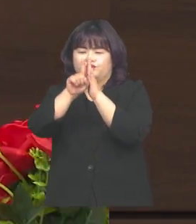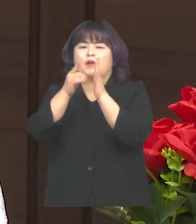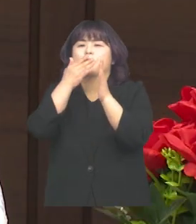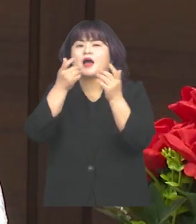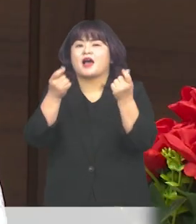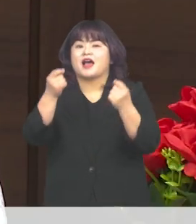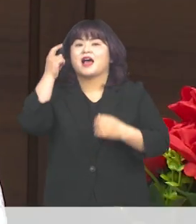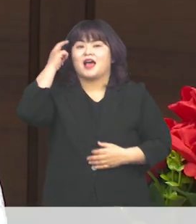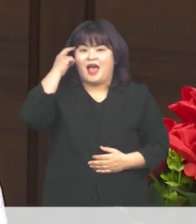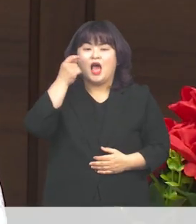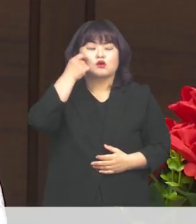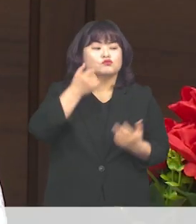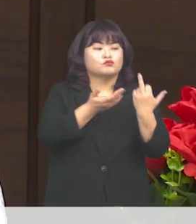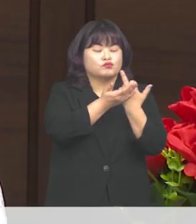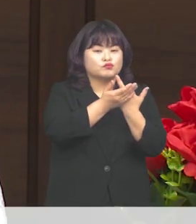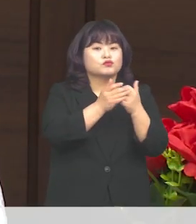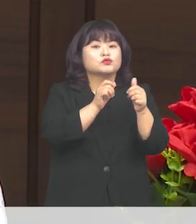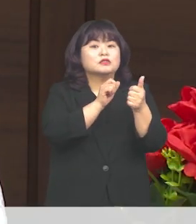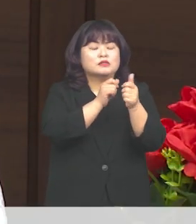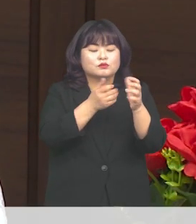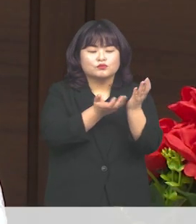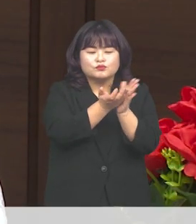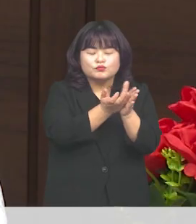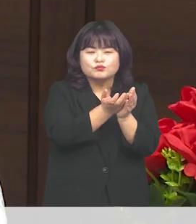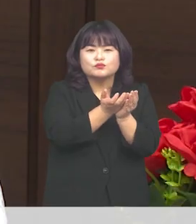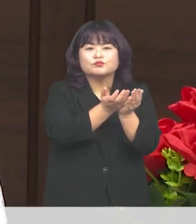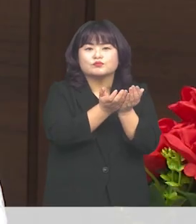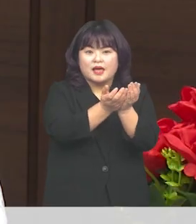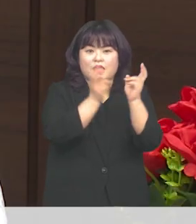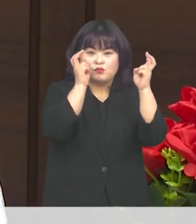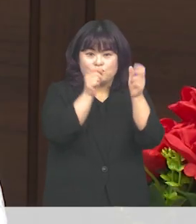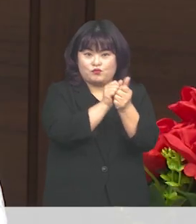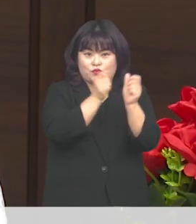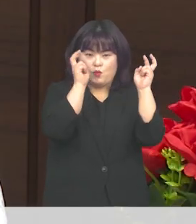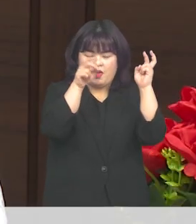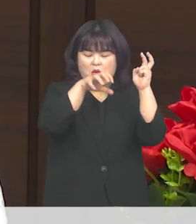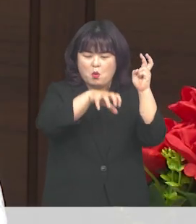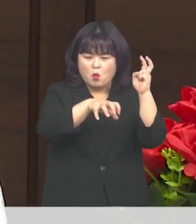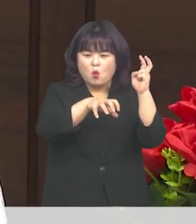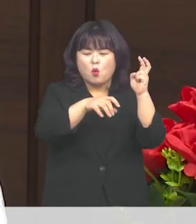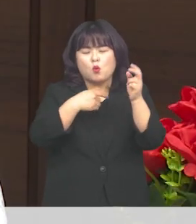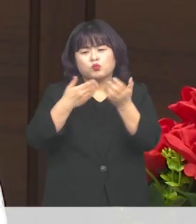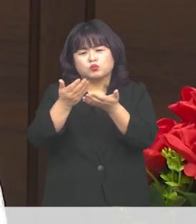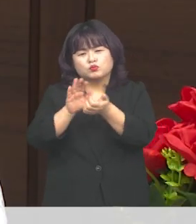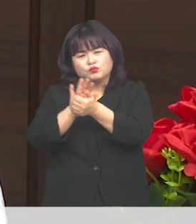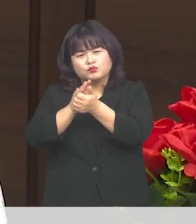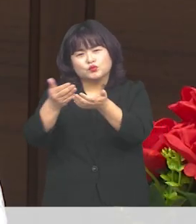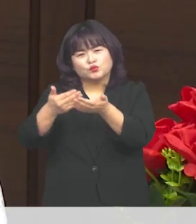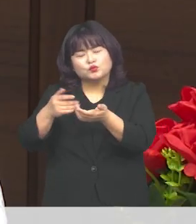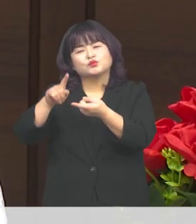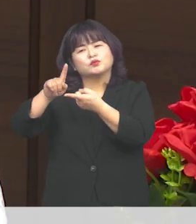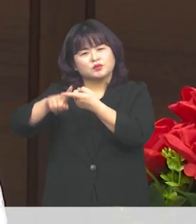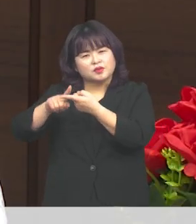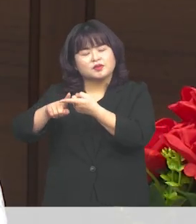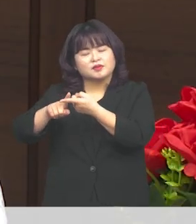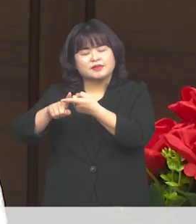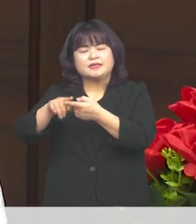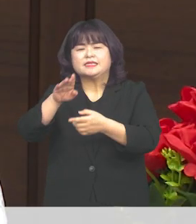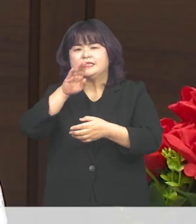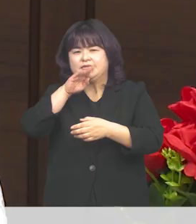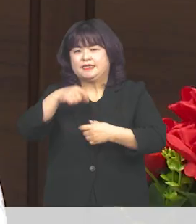봅니다. 울릉크루즈가 우리 시민들을 위해서 이렇게 협약을 통해서 많은 혜택을 주시기로 한 데